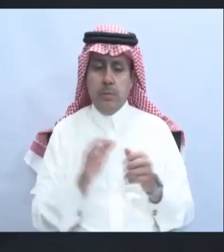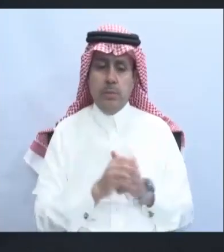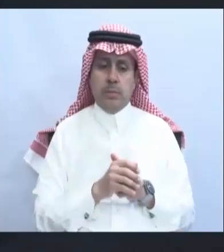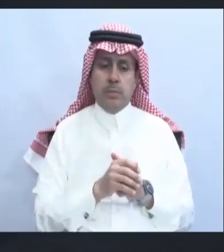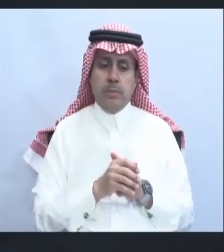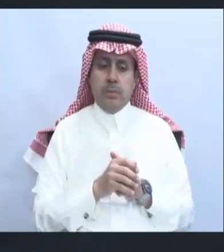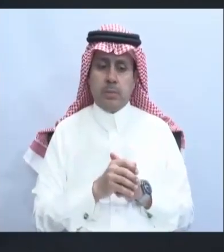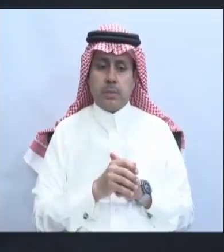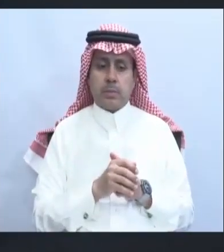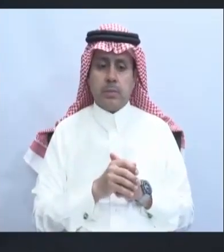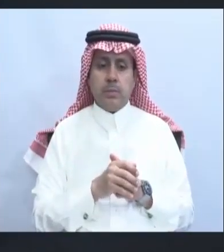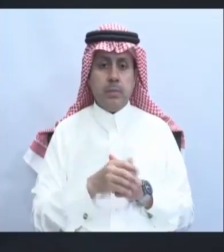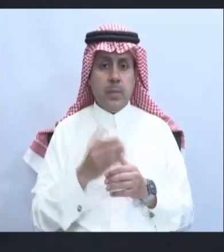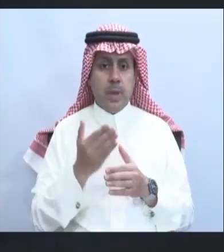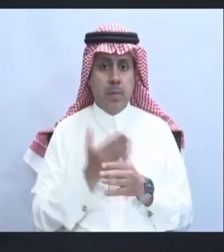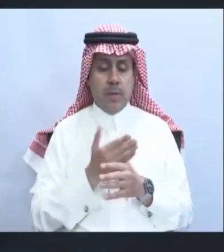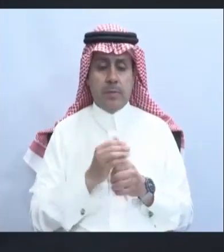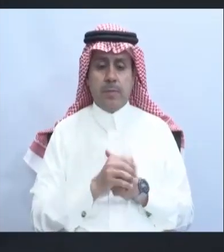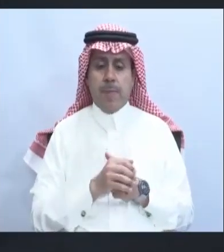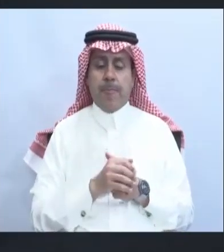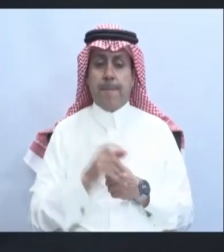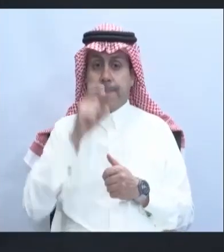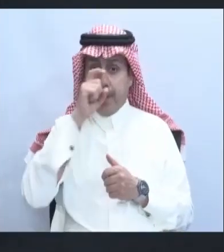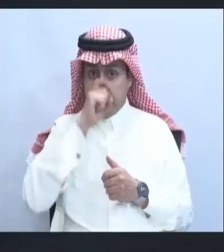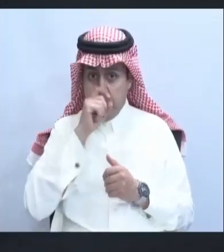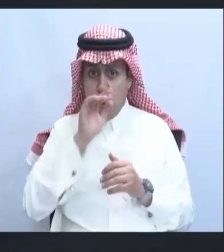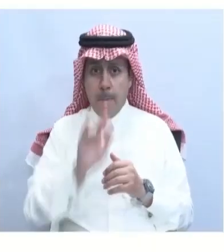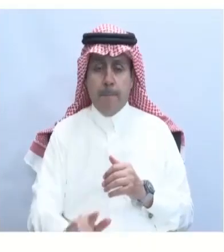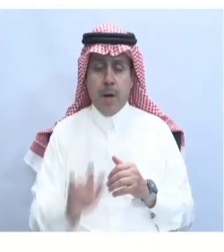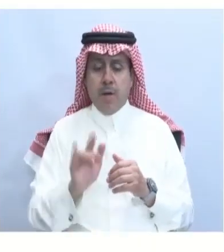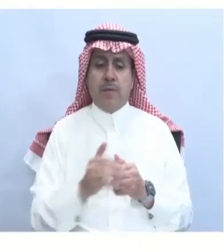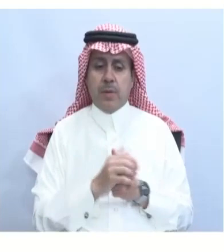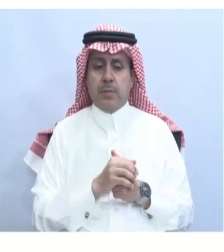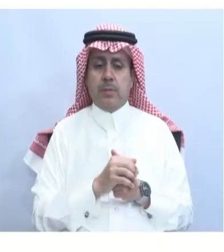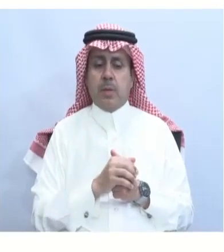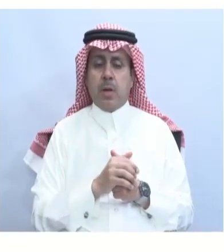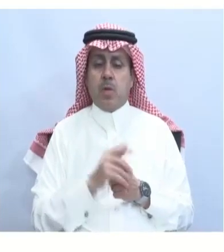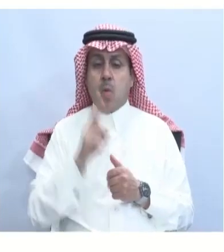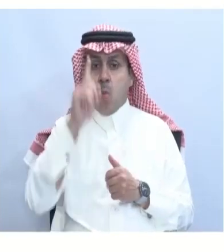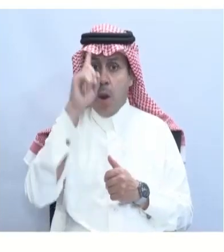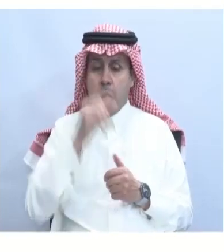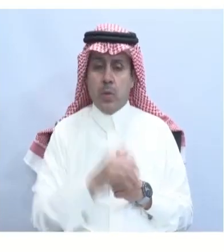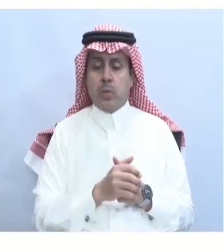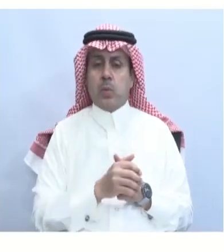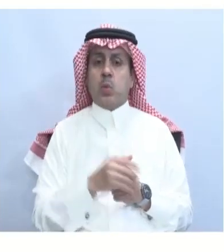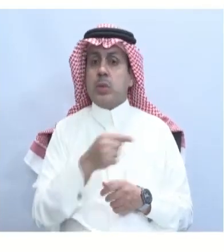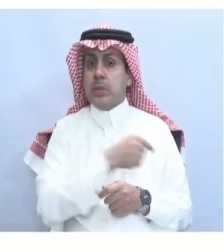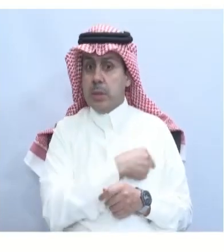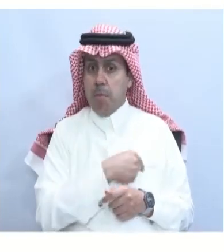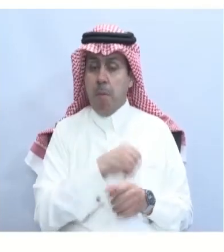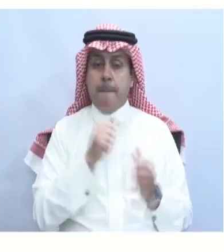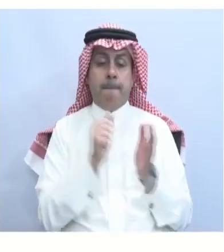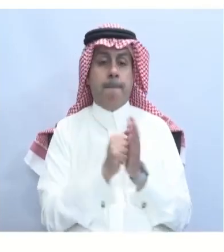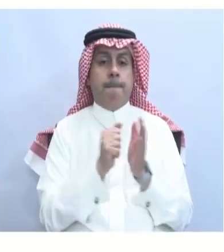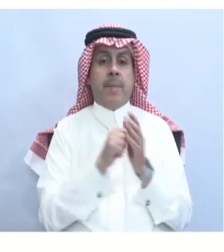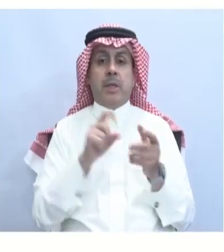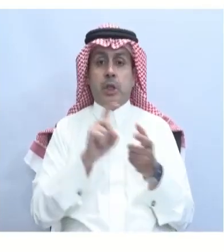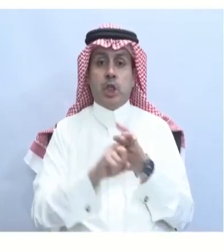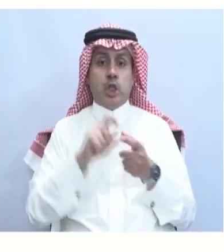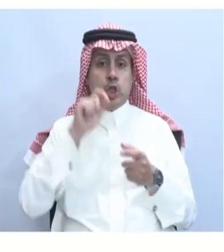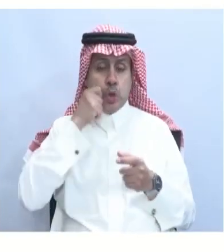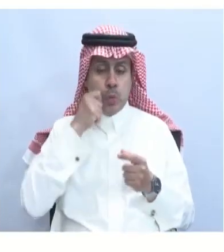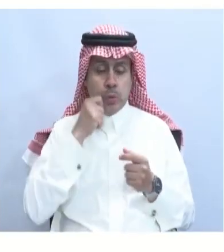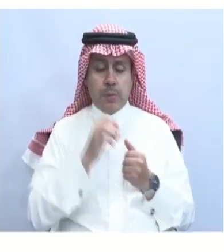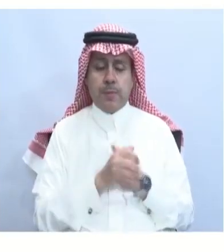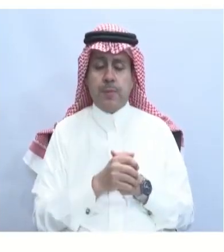البيت لماذا لانه يلزمها البقاء فيه والله تعالى قد سمى بيت الزوج بيتا